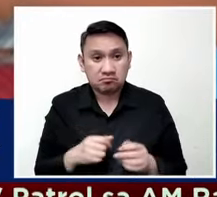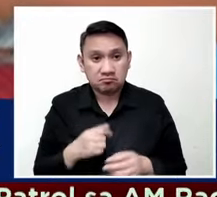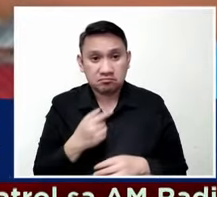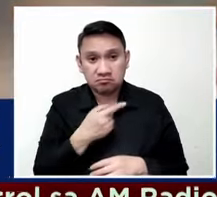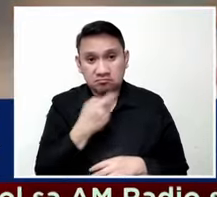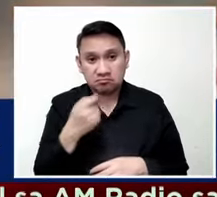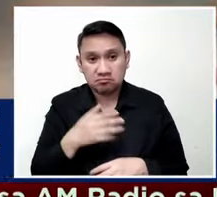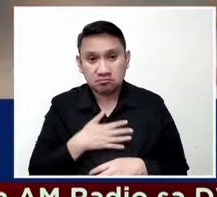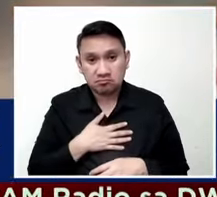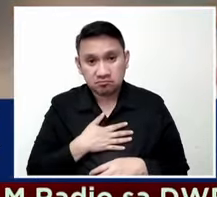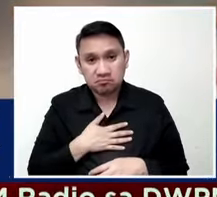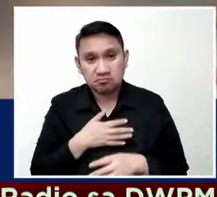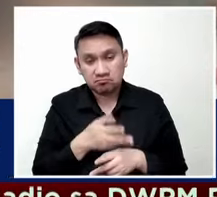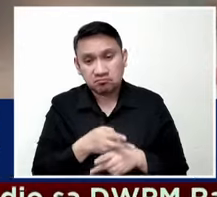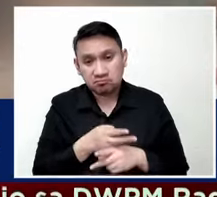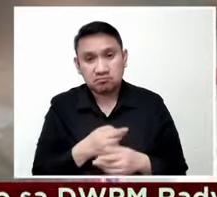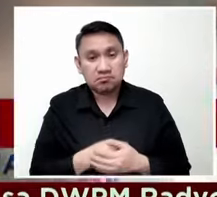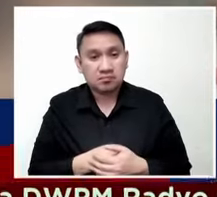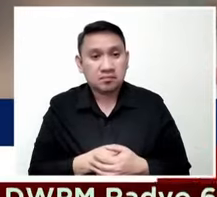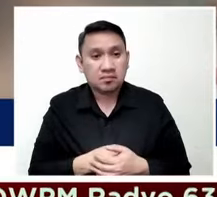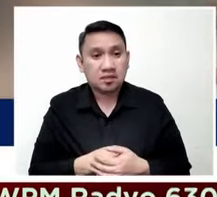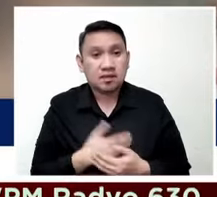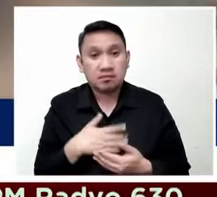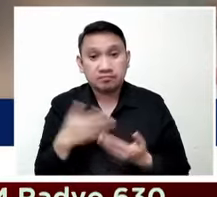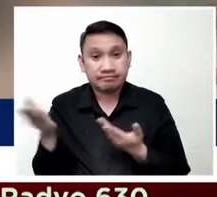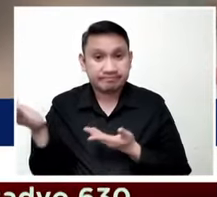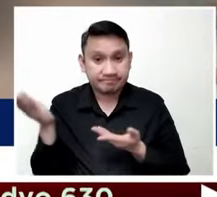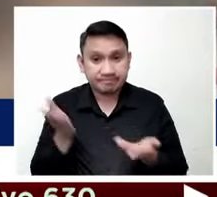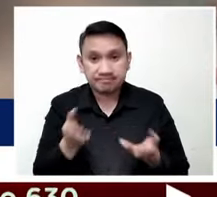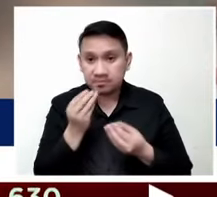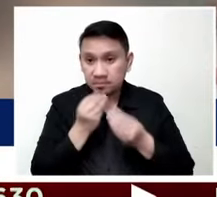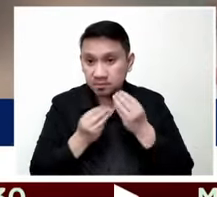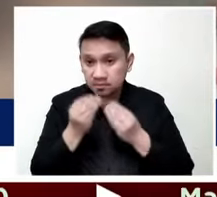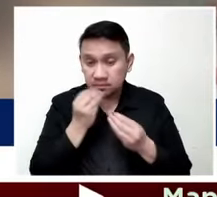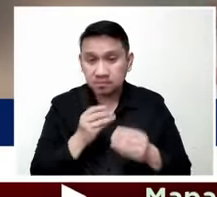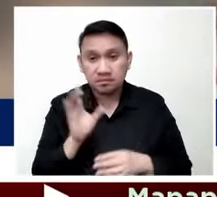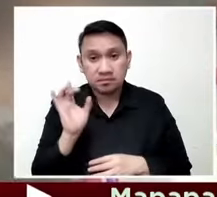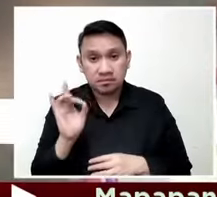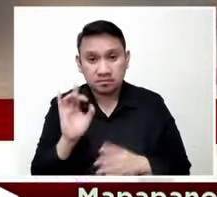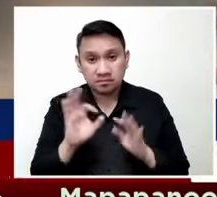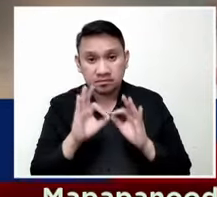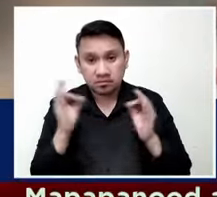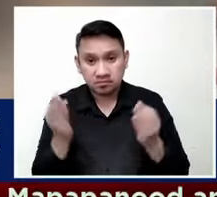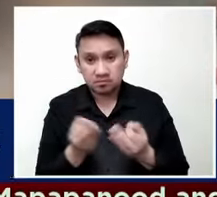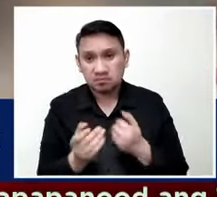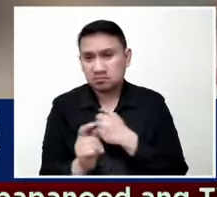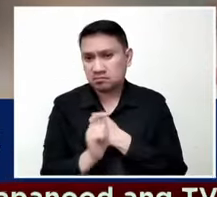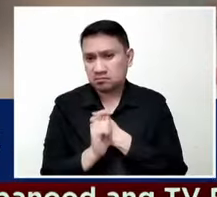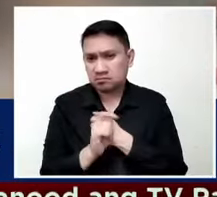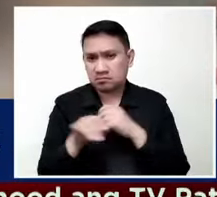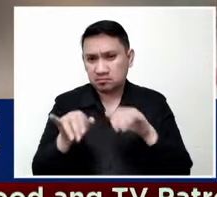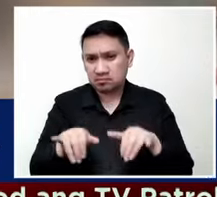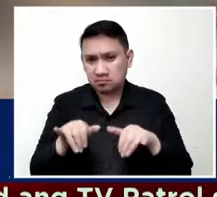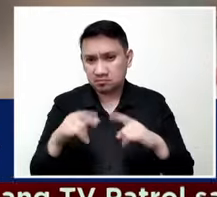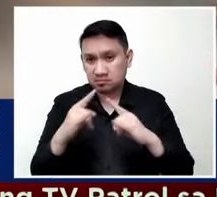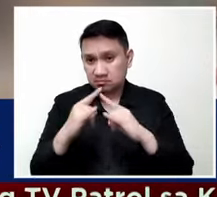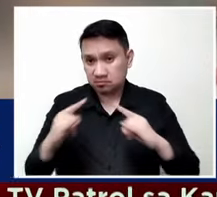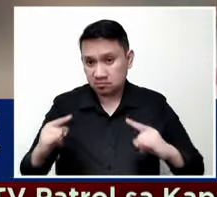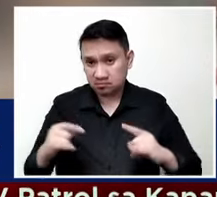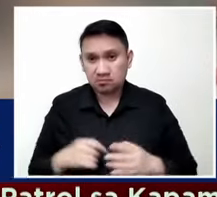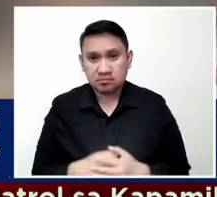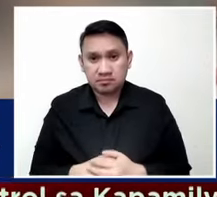ma'am. Nahatiran na ng pagkain ang nasa mahigit 80 pamilyang pansamantalang nanunuluyan dito sa evacuation